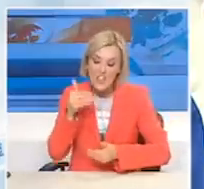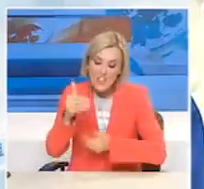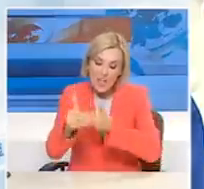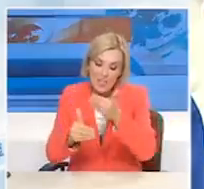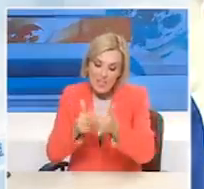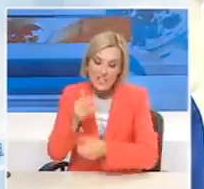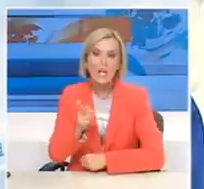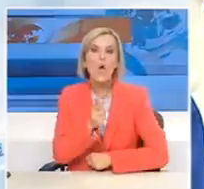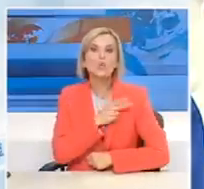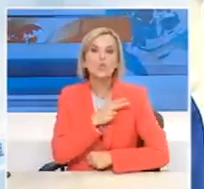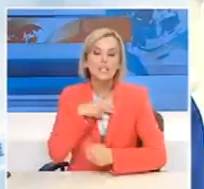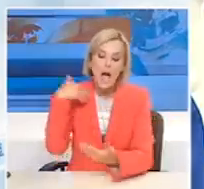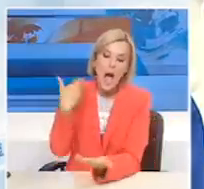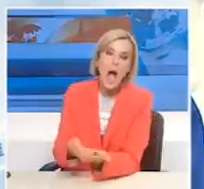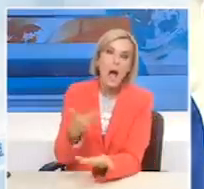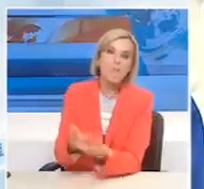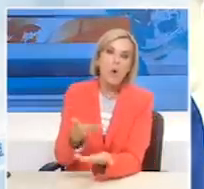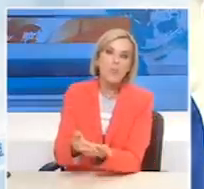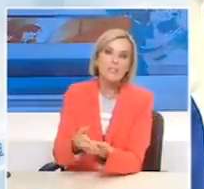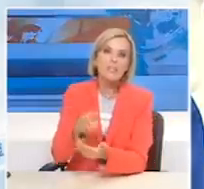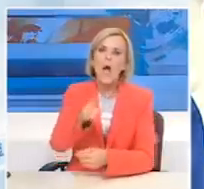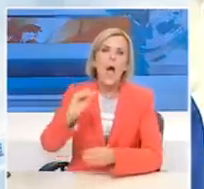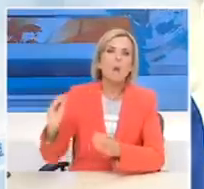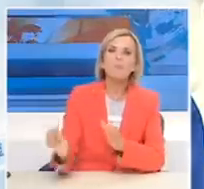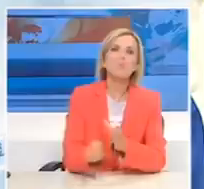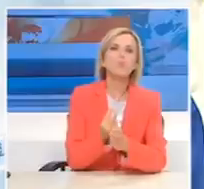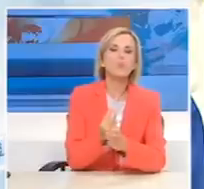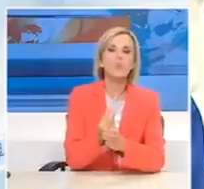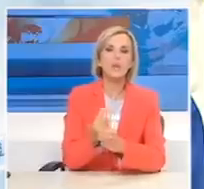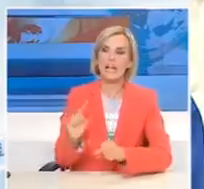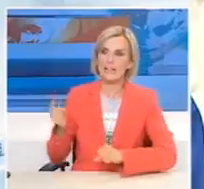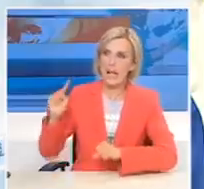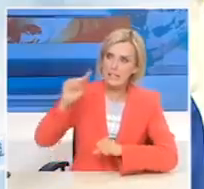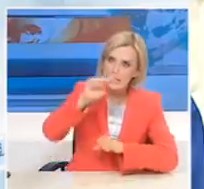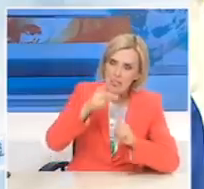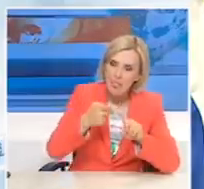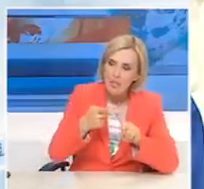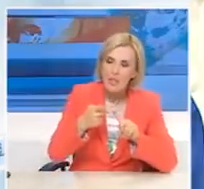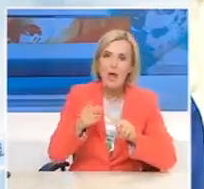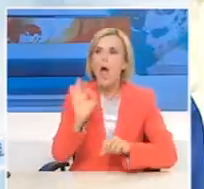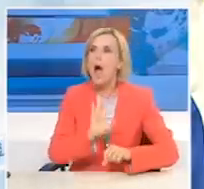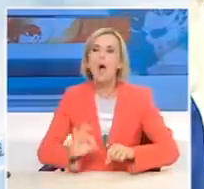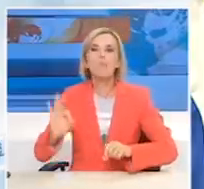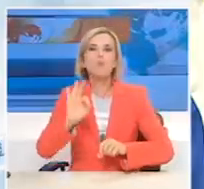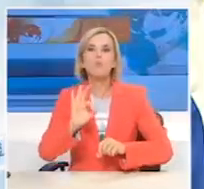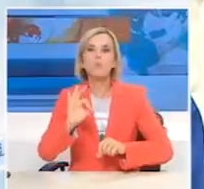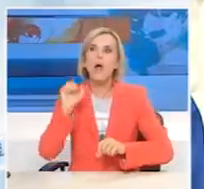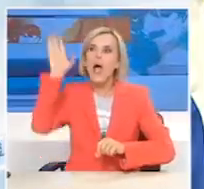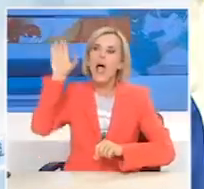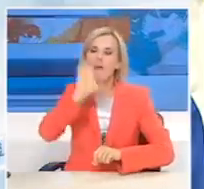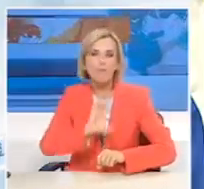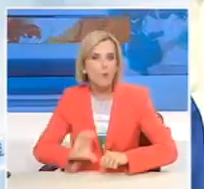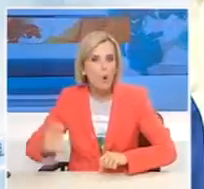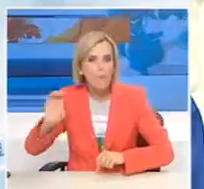τα δεδομένα. Να επιβεβαιώσεις από πού προήλθαν, αν προέρχονται από ταξιδιώτη, αν είναι εισαγόμενα δηλαδή,